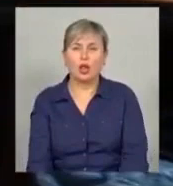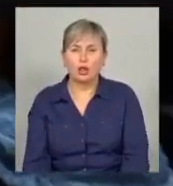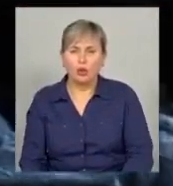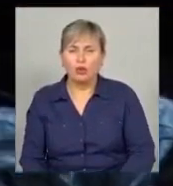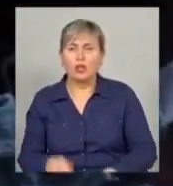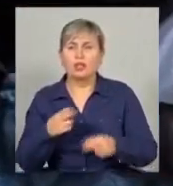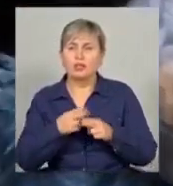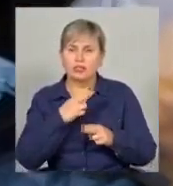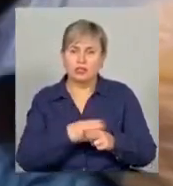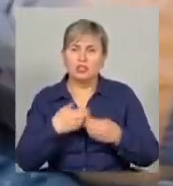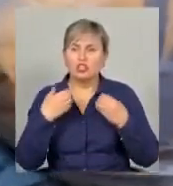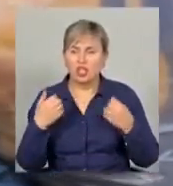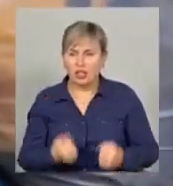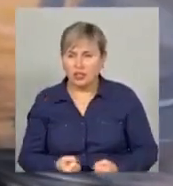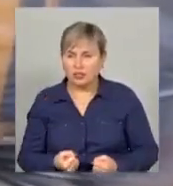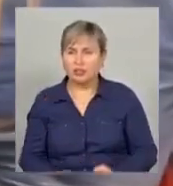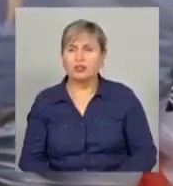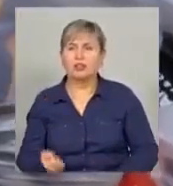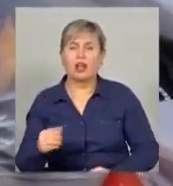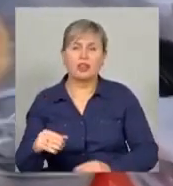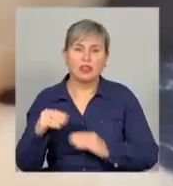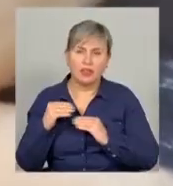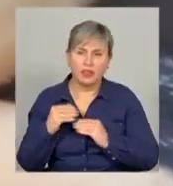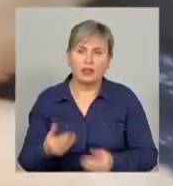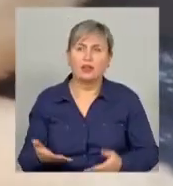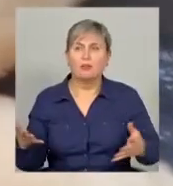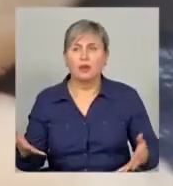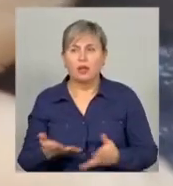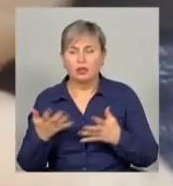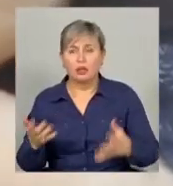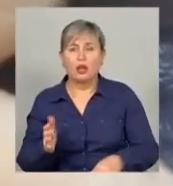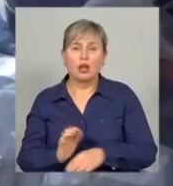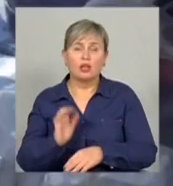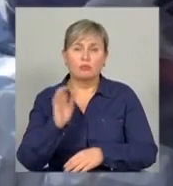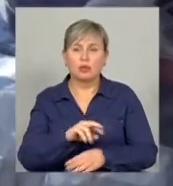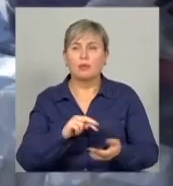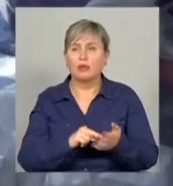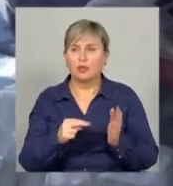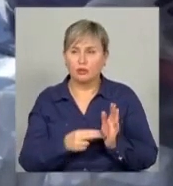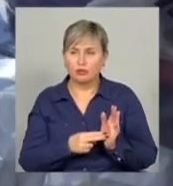носки теплые, штаны, одеяло, подушки. Отправлять мы планируем